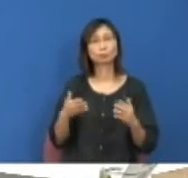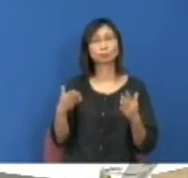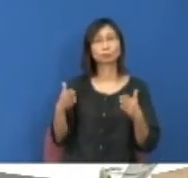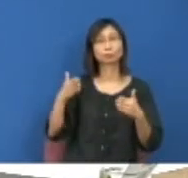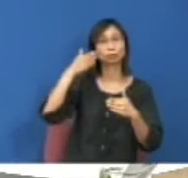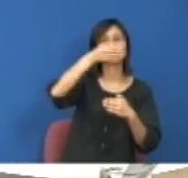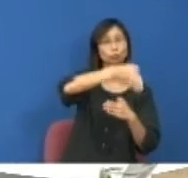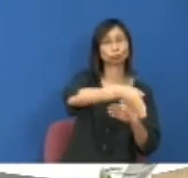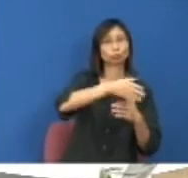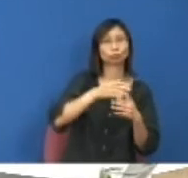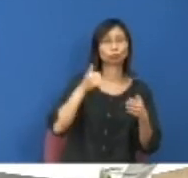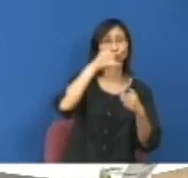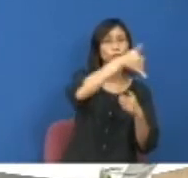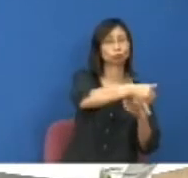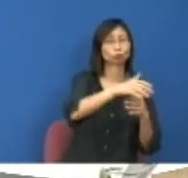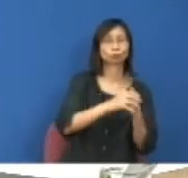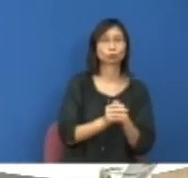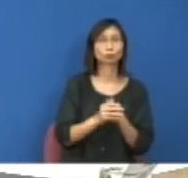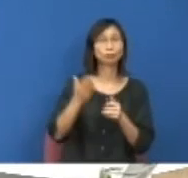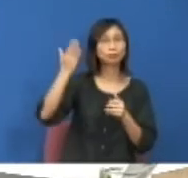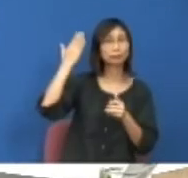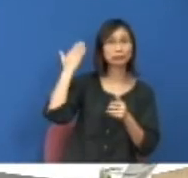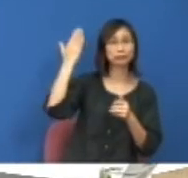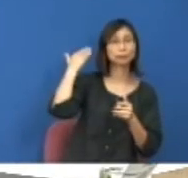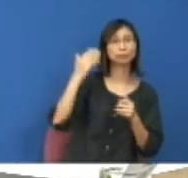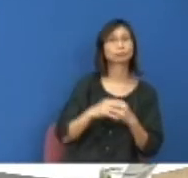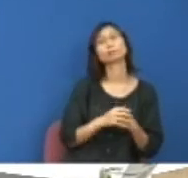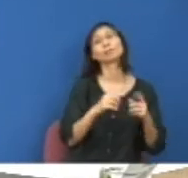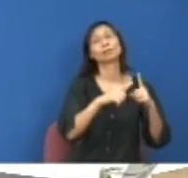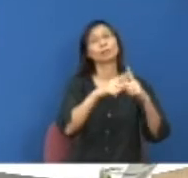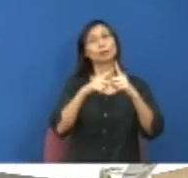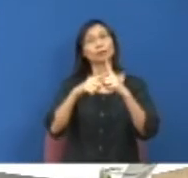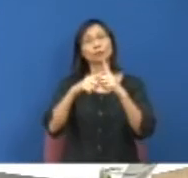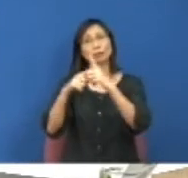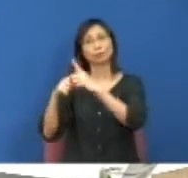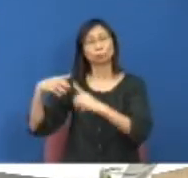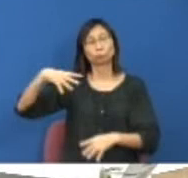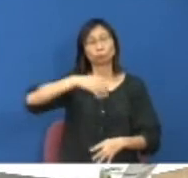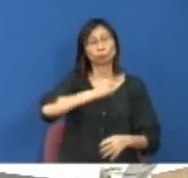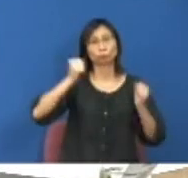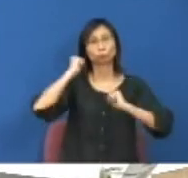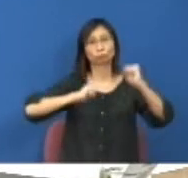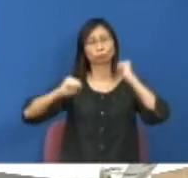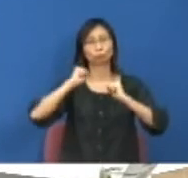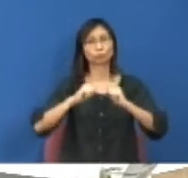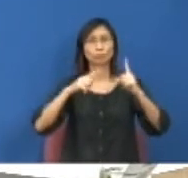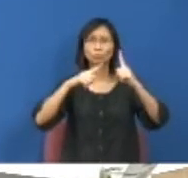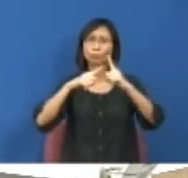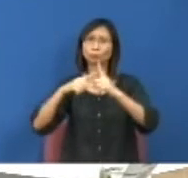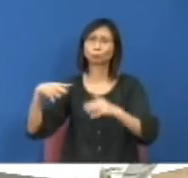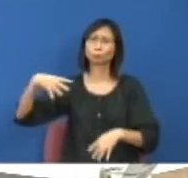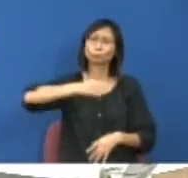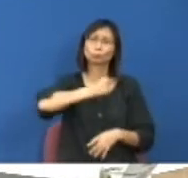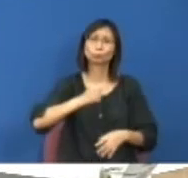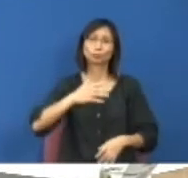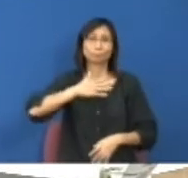民主運動嘅主流啦嘛，即係咪楊超亮嘅主流就係 只不過係怕共產黨啫嘛。佢冇辦法解決就係